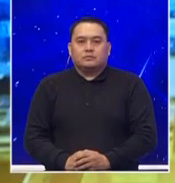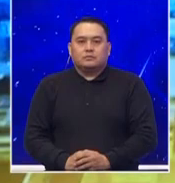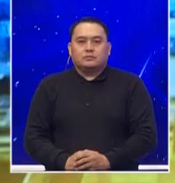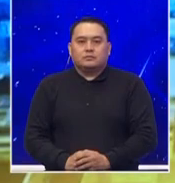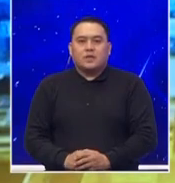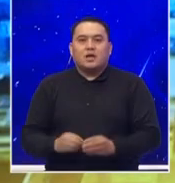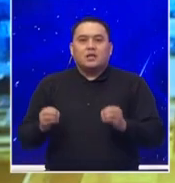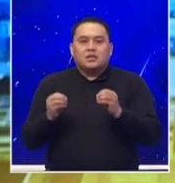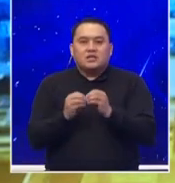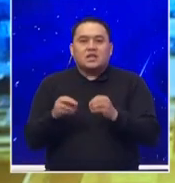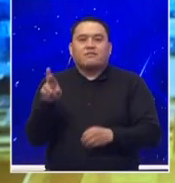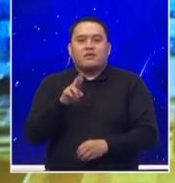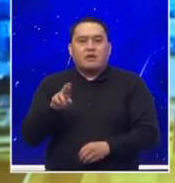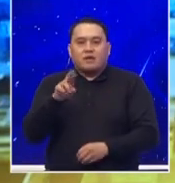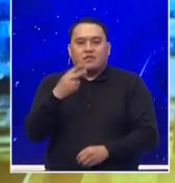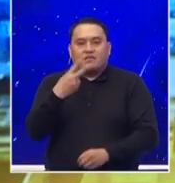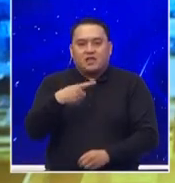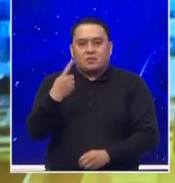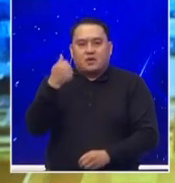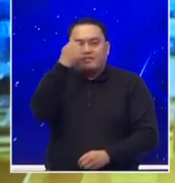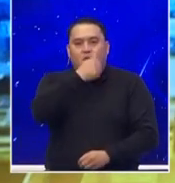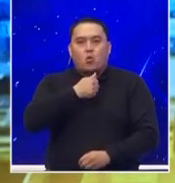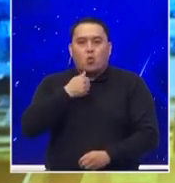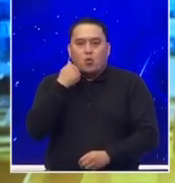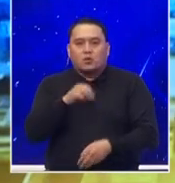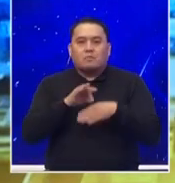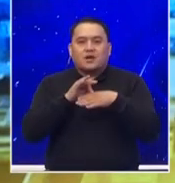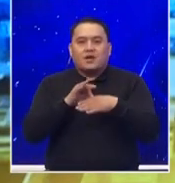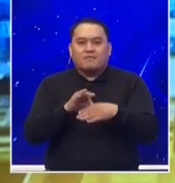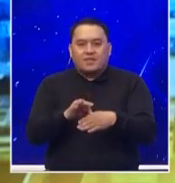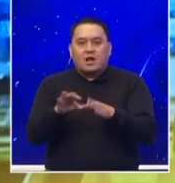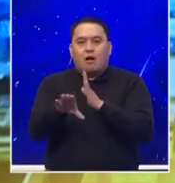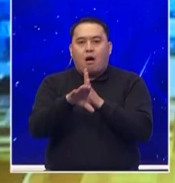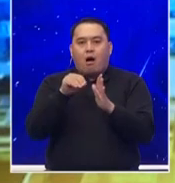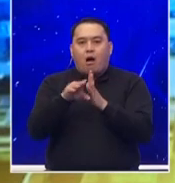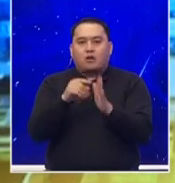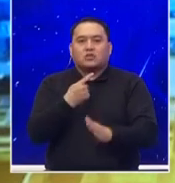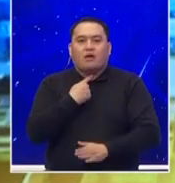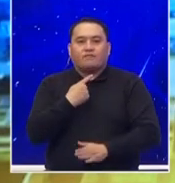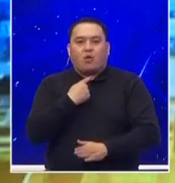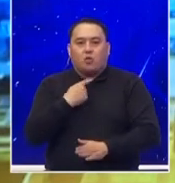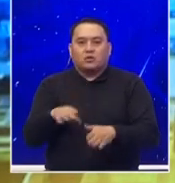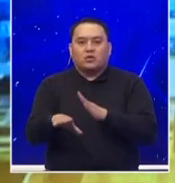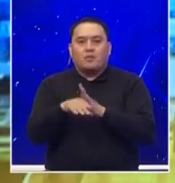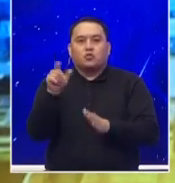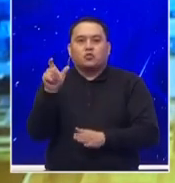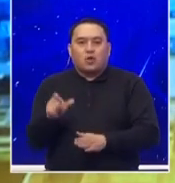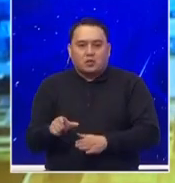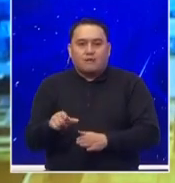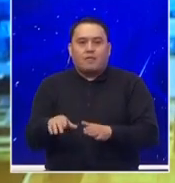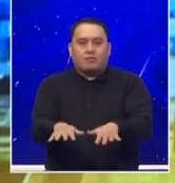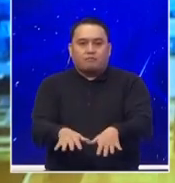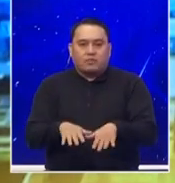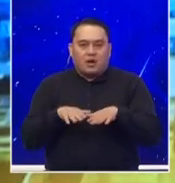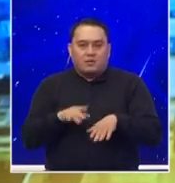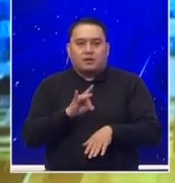Считанные дни остались до 10 января 2021 года. Даты проведения объединенных выборов кандидатов в депутаты